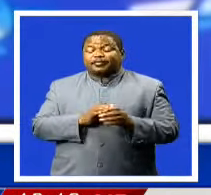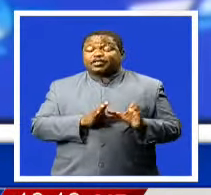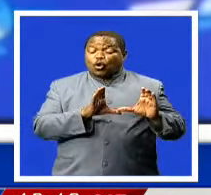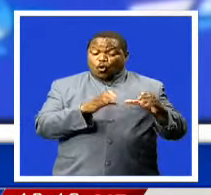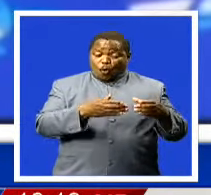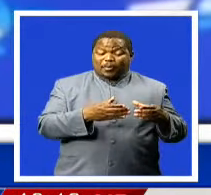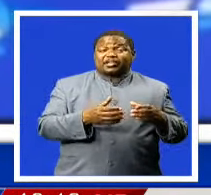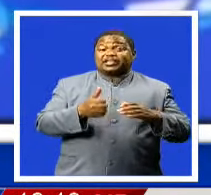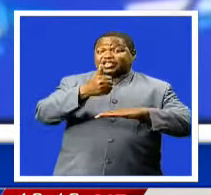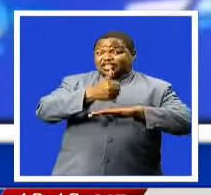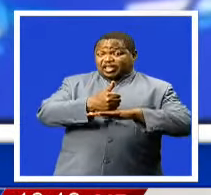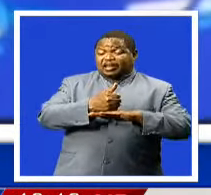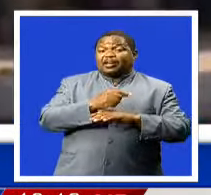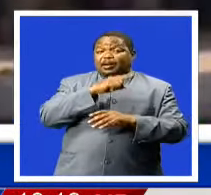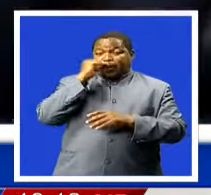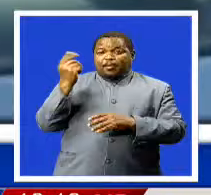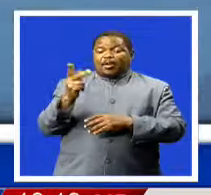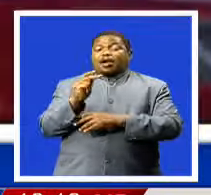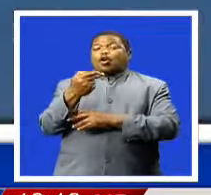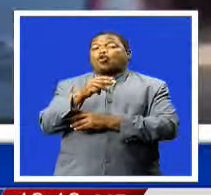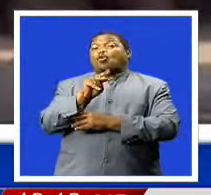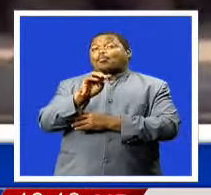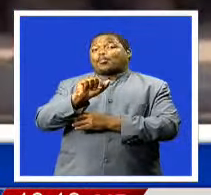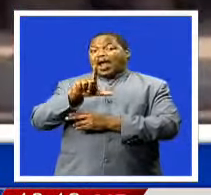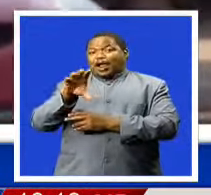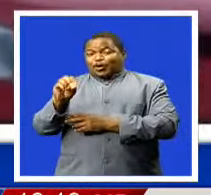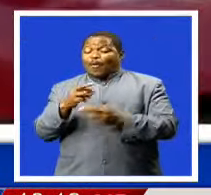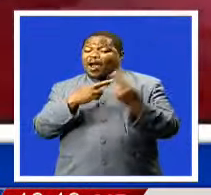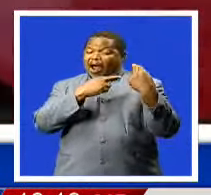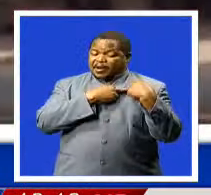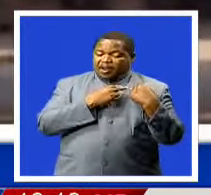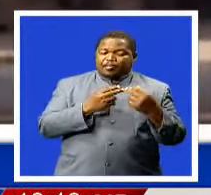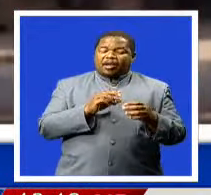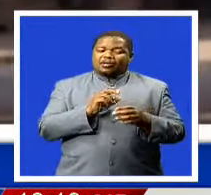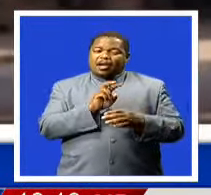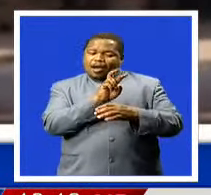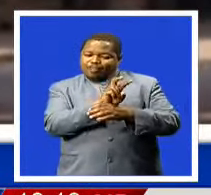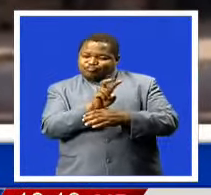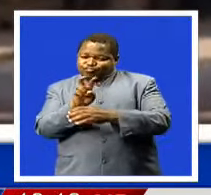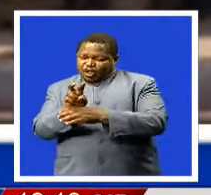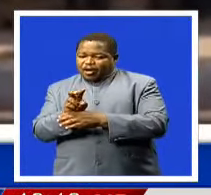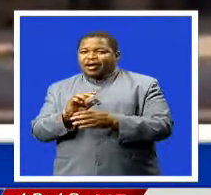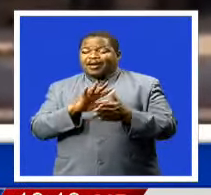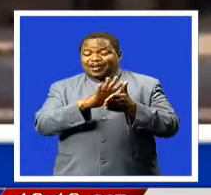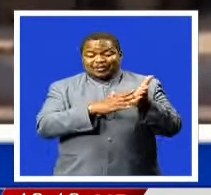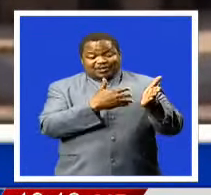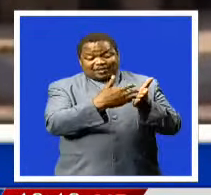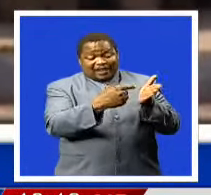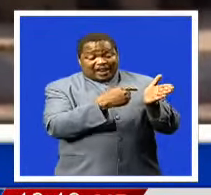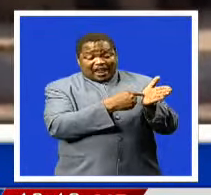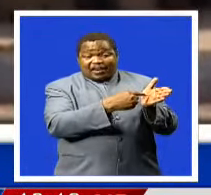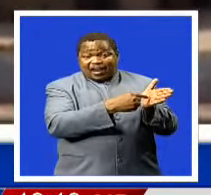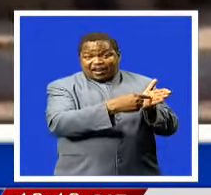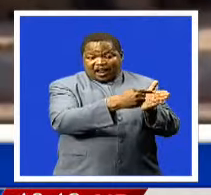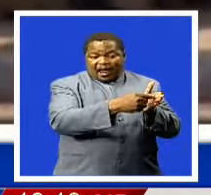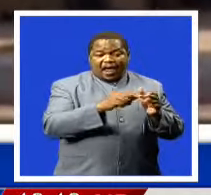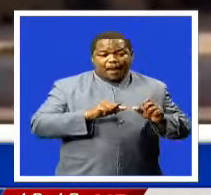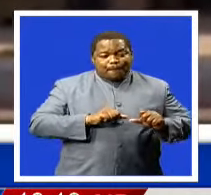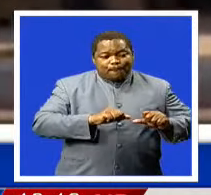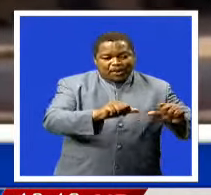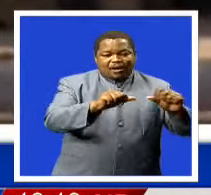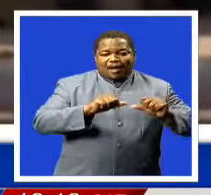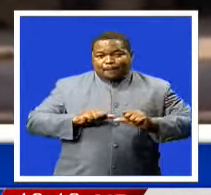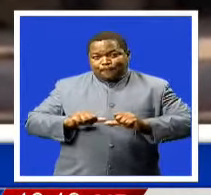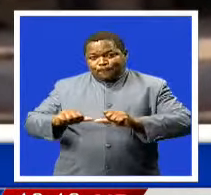letibekwe nguhulumende tihamba kahle yini. Leli bandla litawuhlanganisa uhulumende netingapane